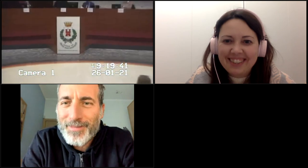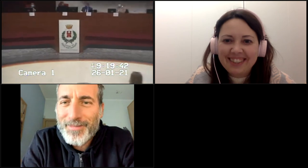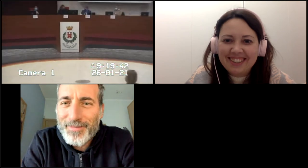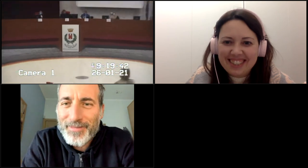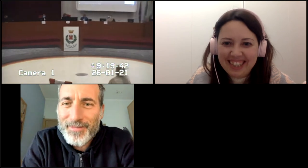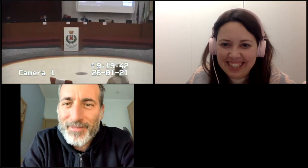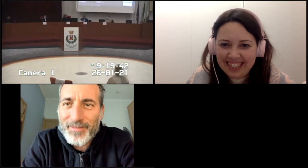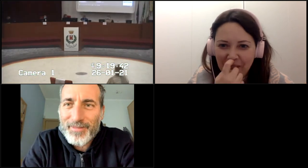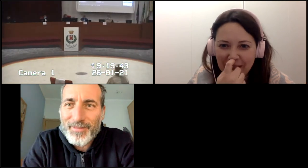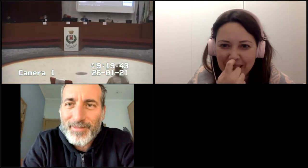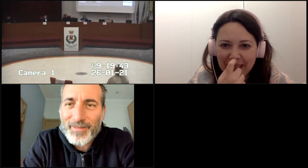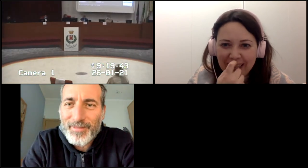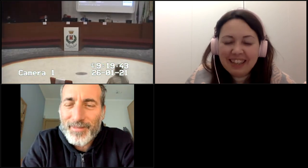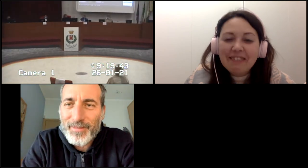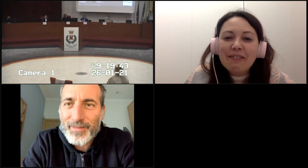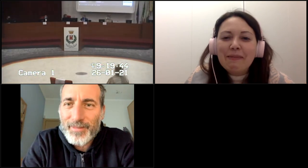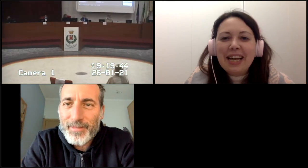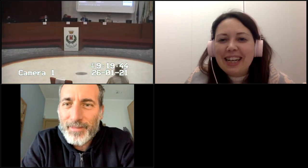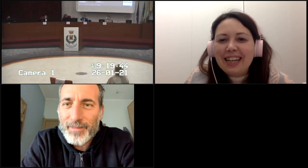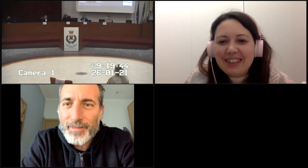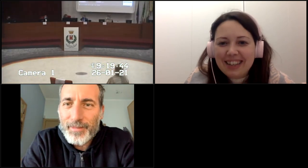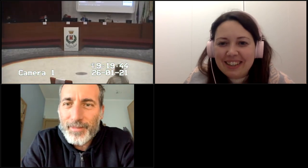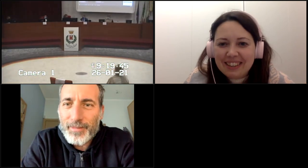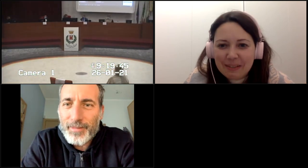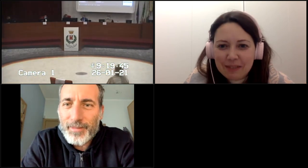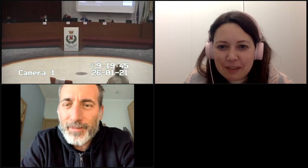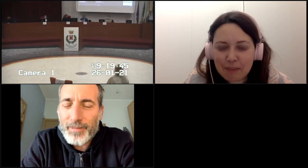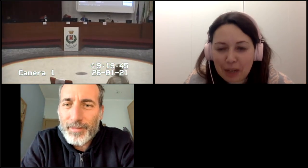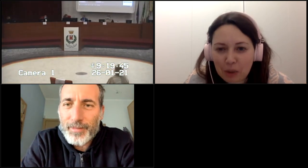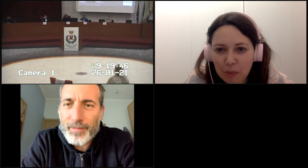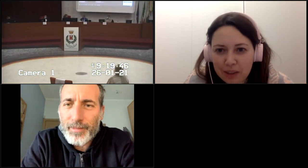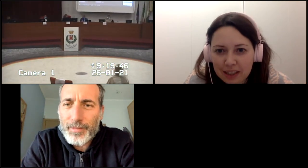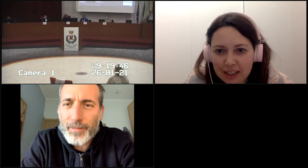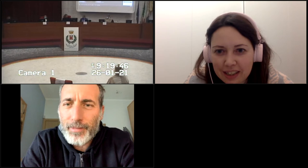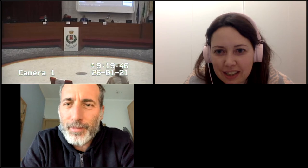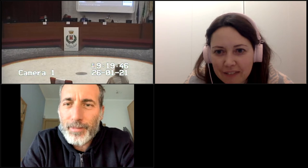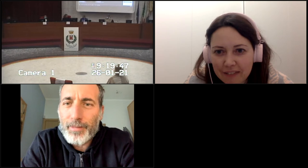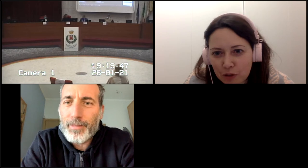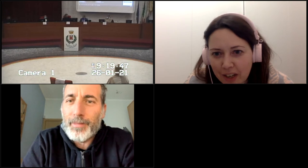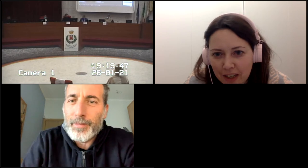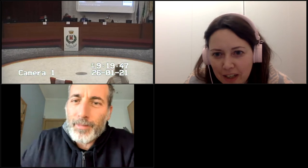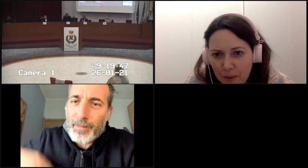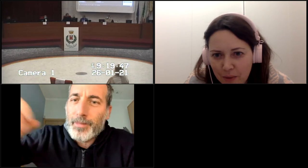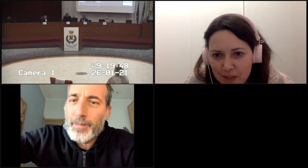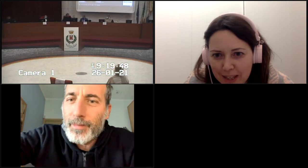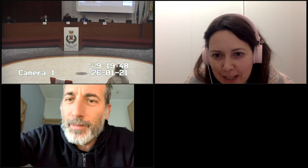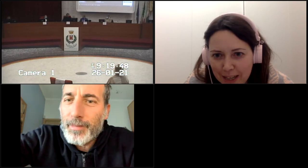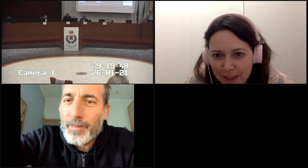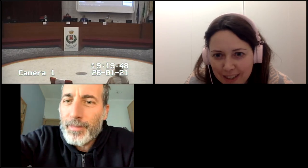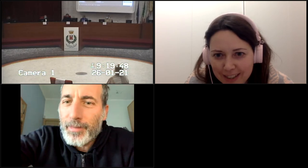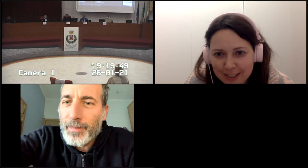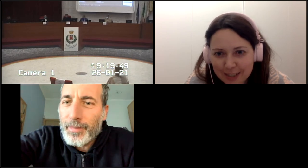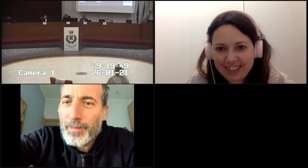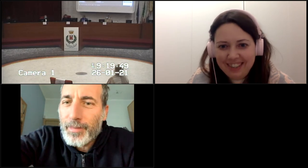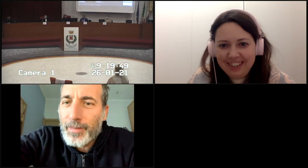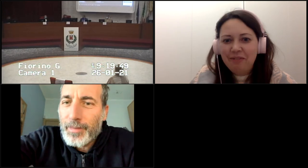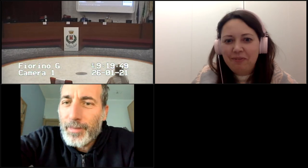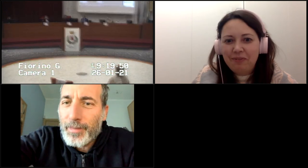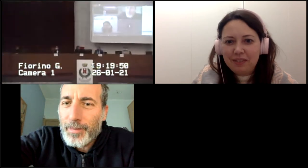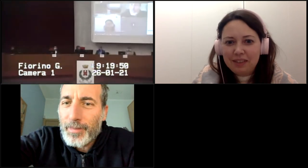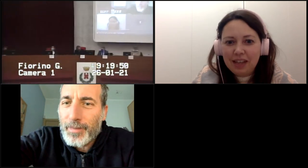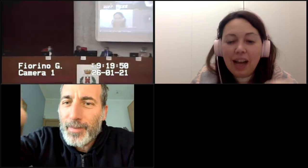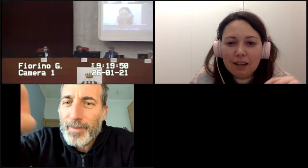vede, così. Va bene, allora Marco puoi dire che faccio fare a un consigliere in aula, grazie. Adesso